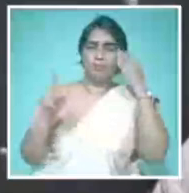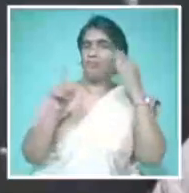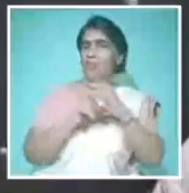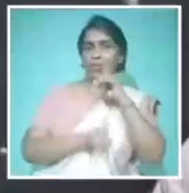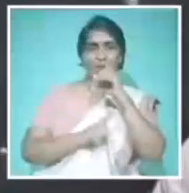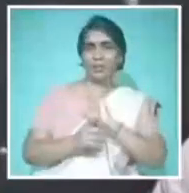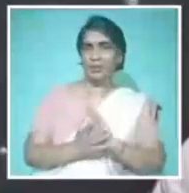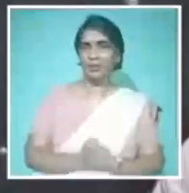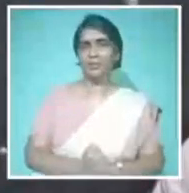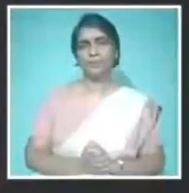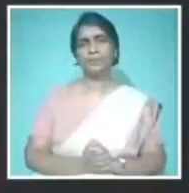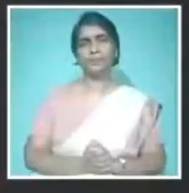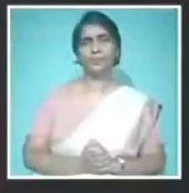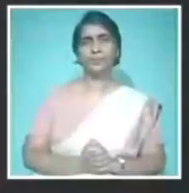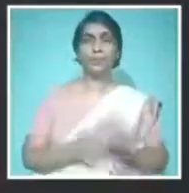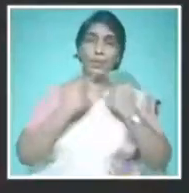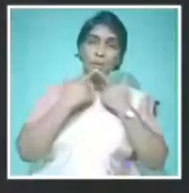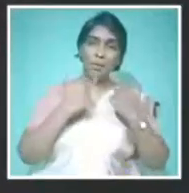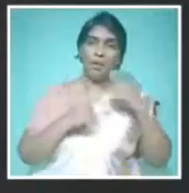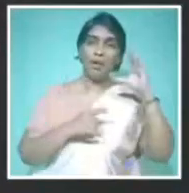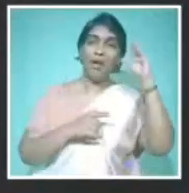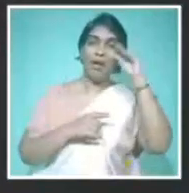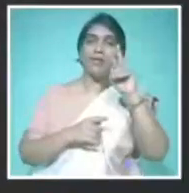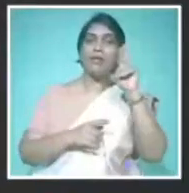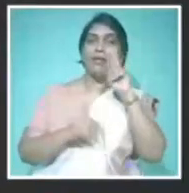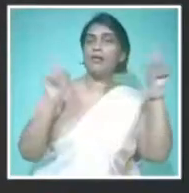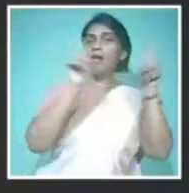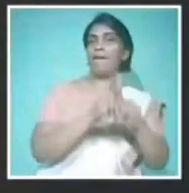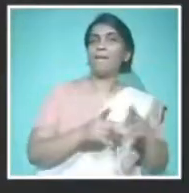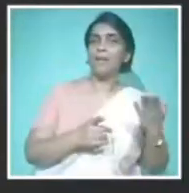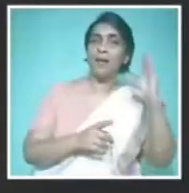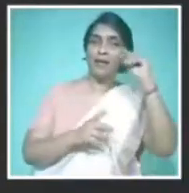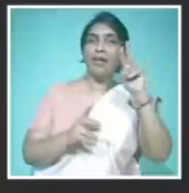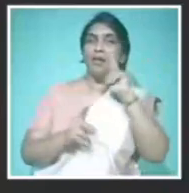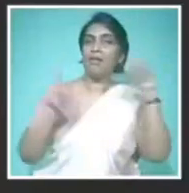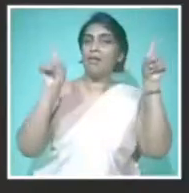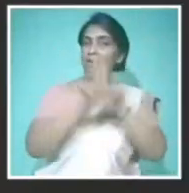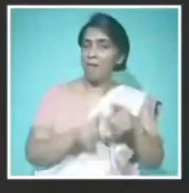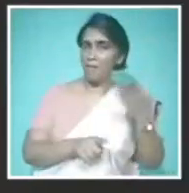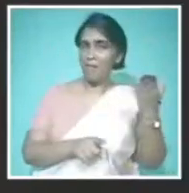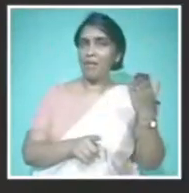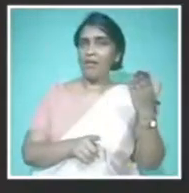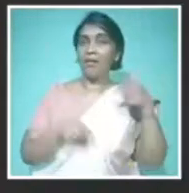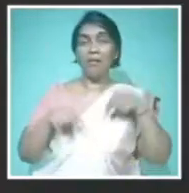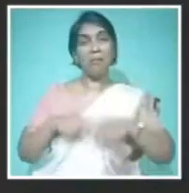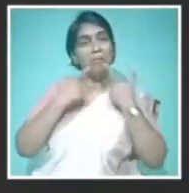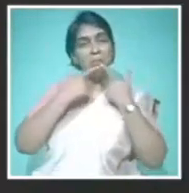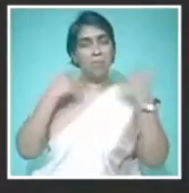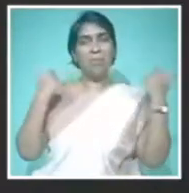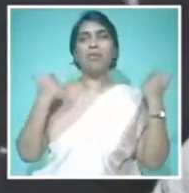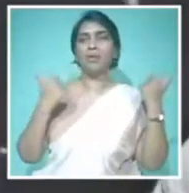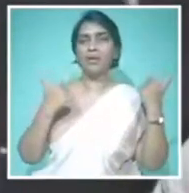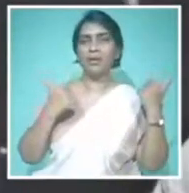කරන්නේ මෙතන වීරයා එනවා හවසට කියලා රනිල් වික්‍රමසිංහ මහත්තයා හම්බ වෙනවා හවසට කියලා රනිල් වික්‍රමසිංහ මහත්තයා හම්බ වෙනවා මෙතන සතුගේ